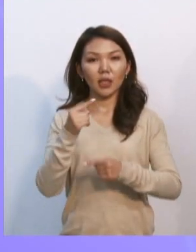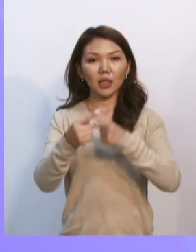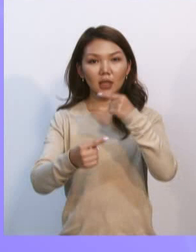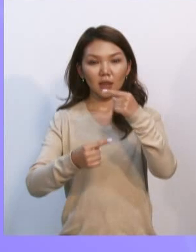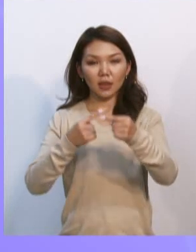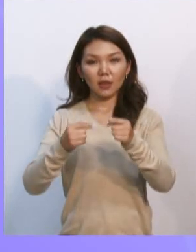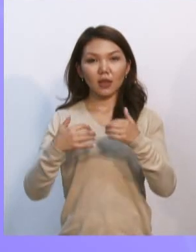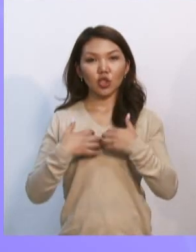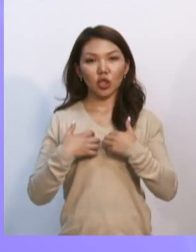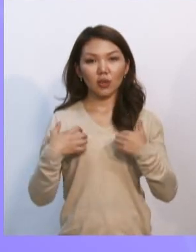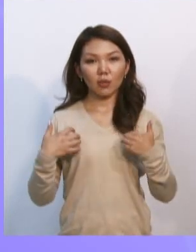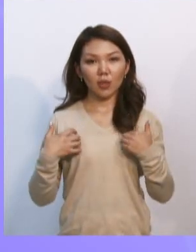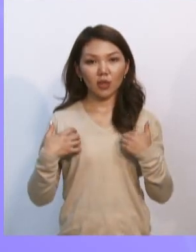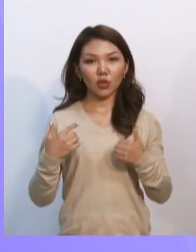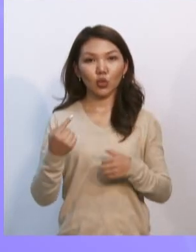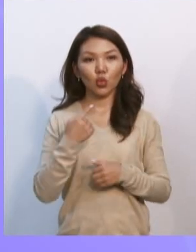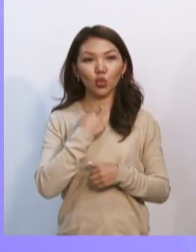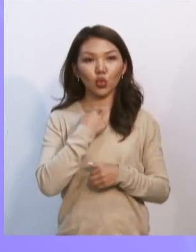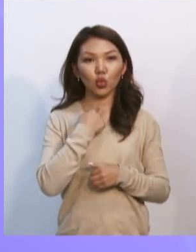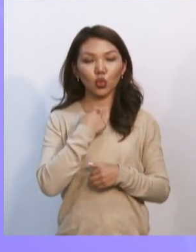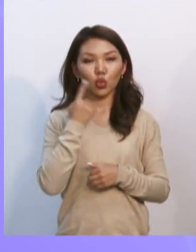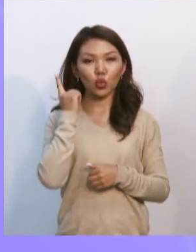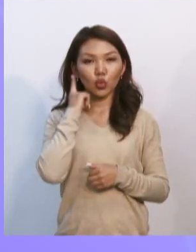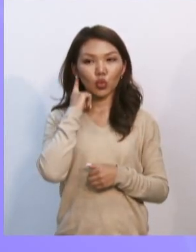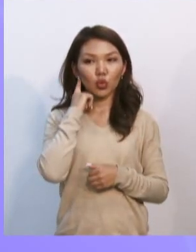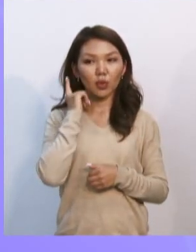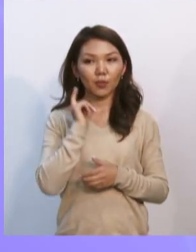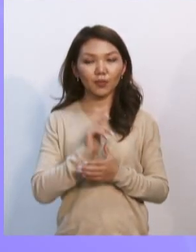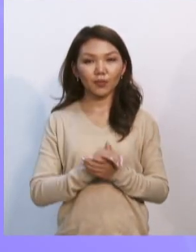Кийинки жаныбардын үнүн уккула.